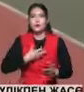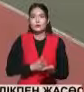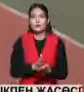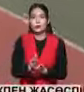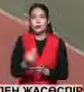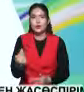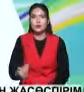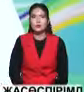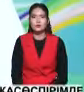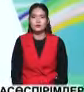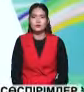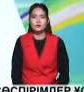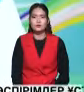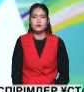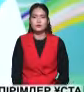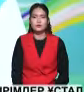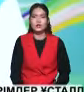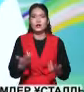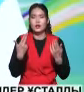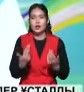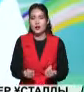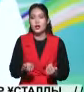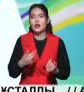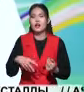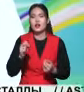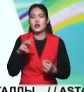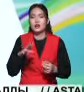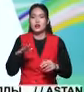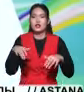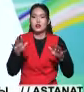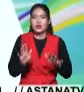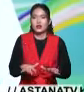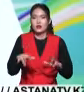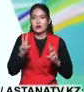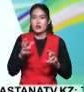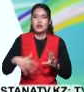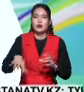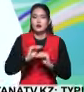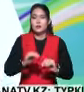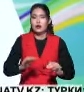бірі. Әйелдер қанатының атынан балаларға барлығына